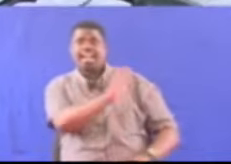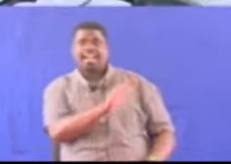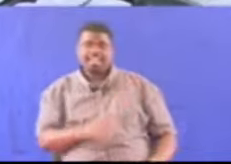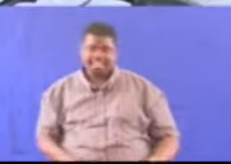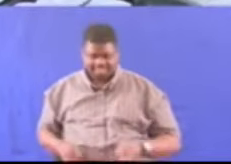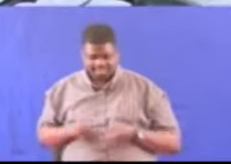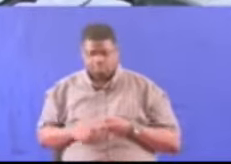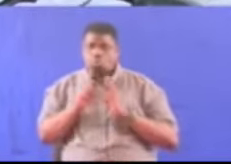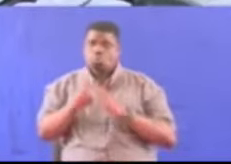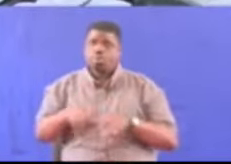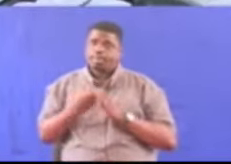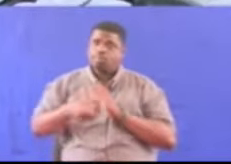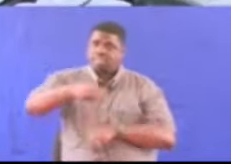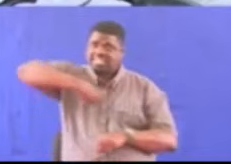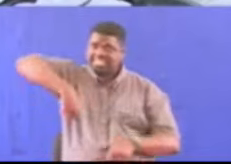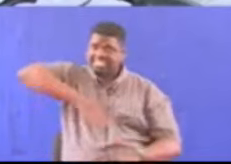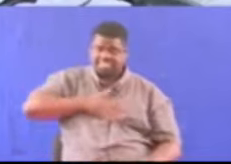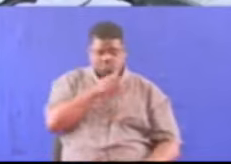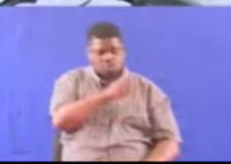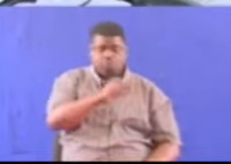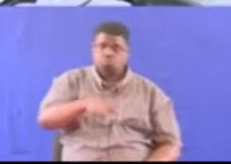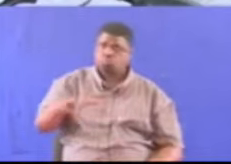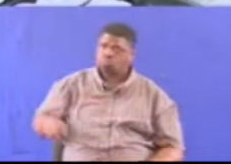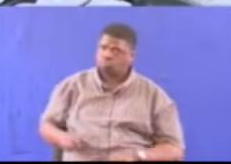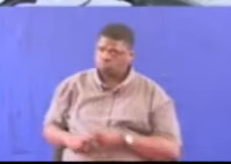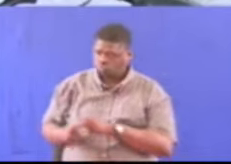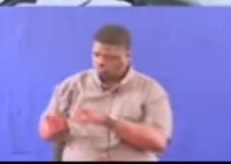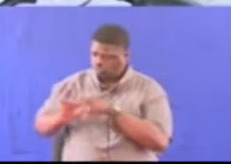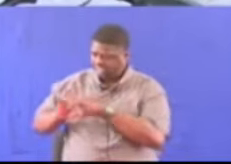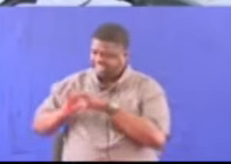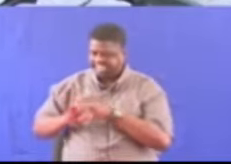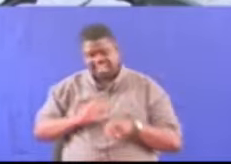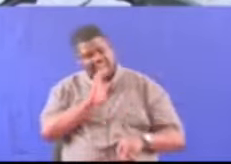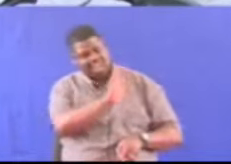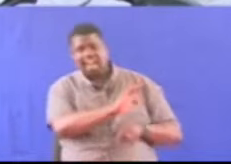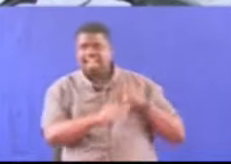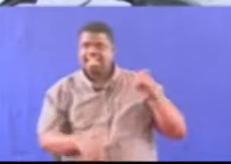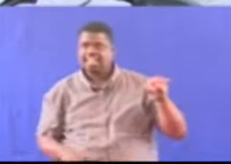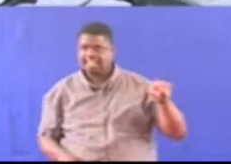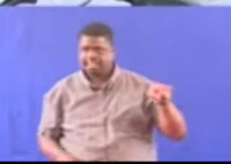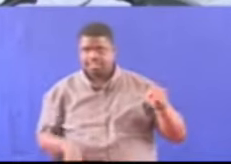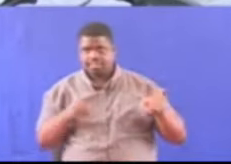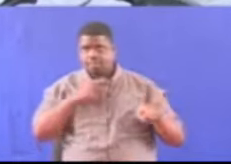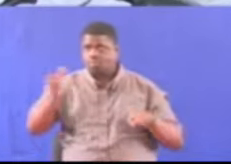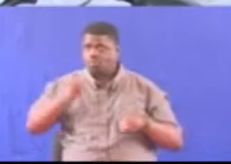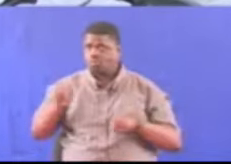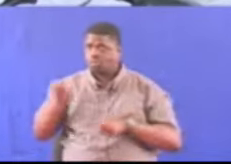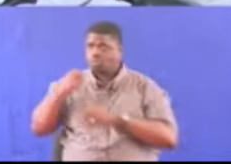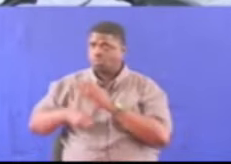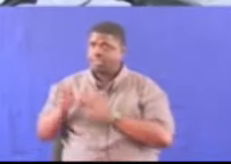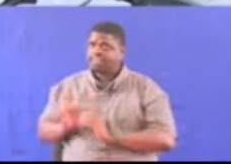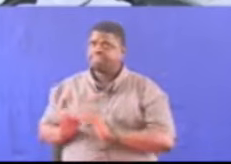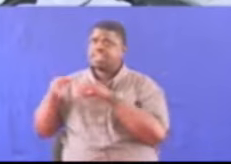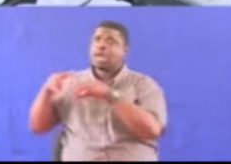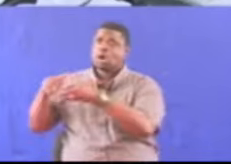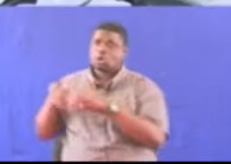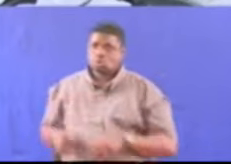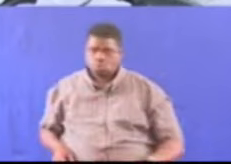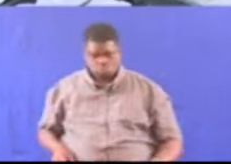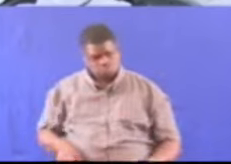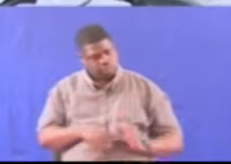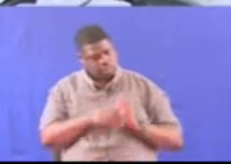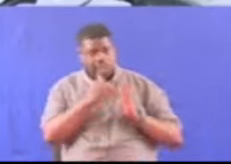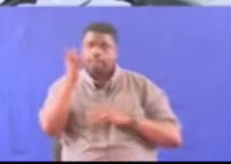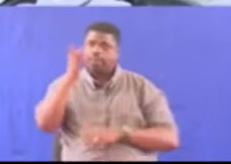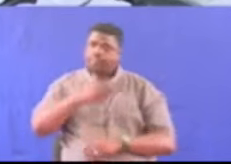pamoja na sisi pia wa Tanzania tunaposhirikiana naye, hata anapoondoka kwenda kwenye vikao, akiondoka